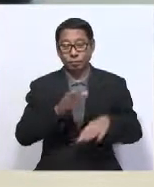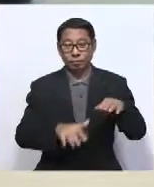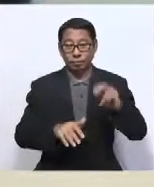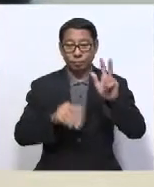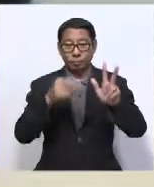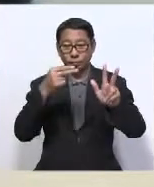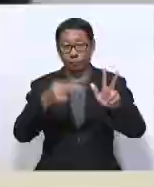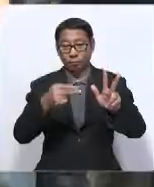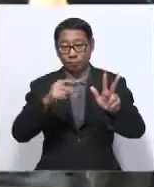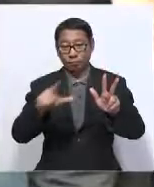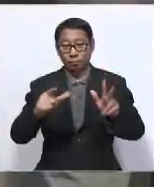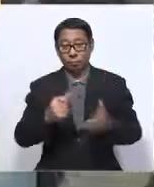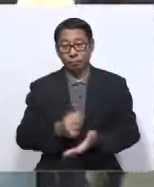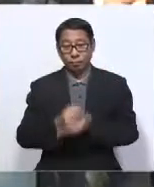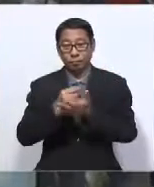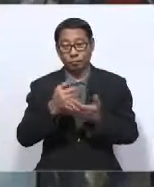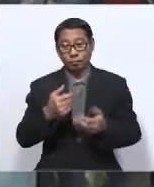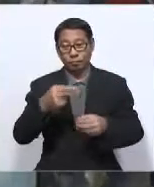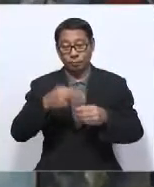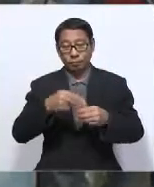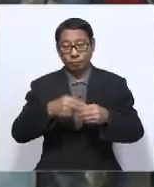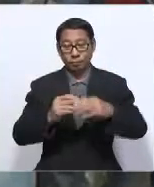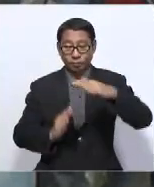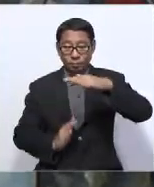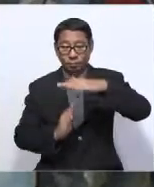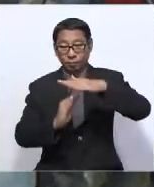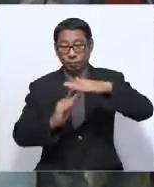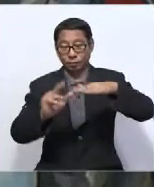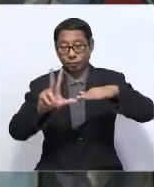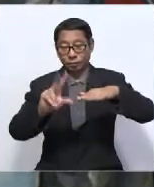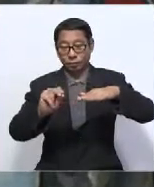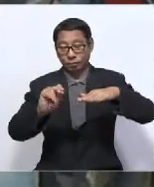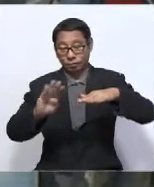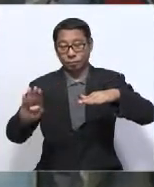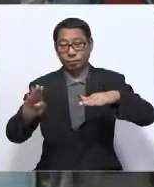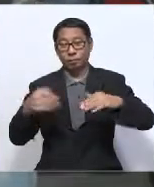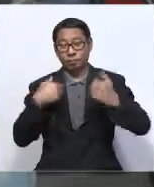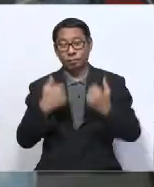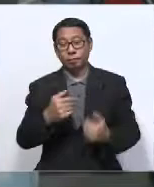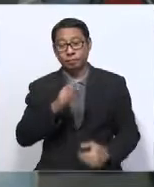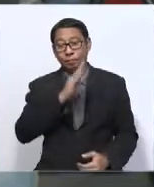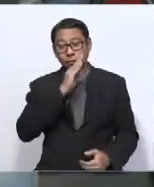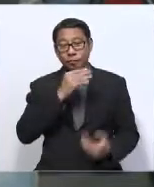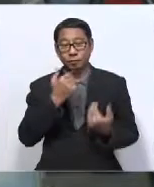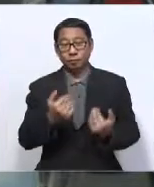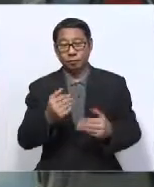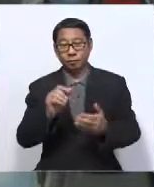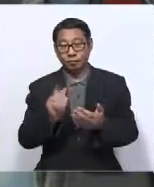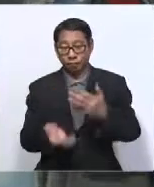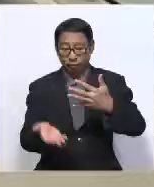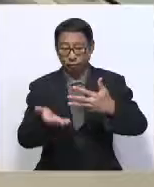มาณ 30,000 ล้านบาทในการตรึงราคาน้ำมันดีเซลไม่ให้เกินลิตรละ30บาทแต่ถ้าหากราคาน้ำมัน